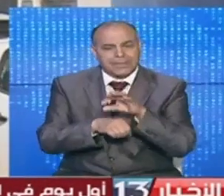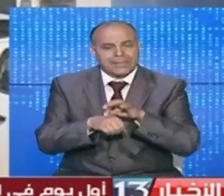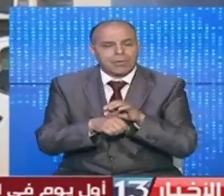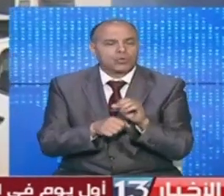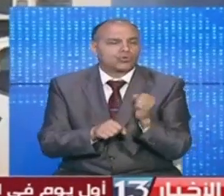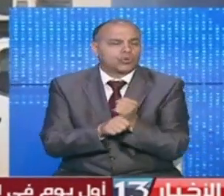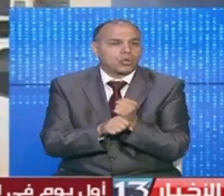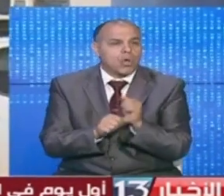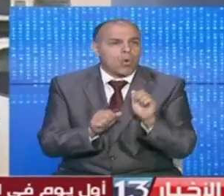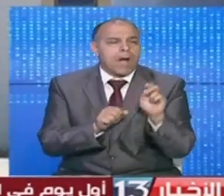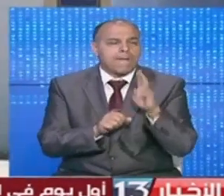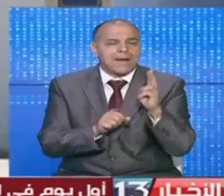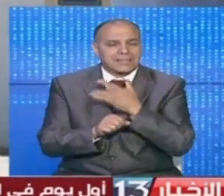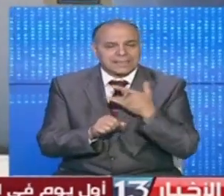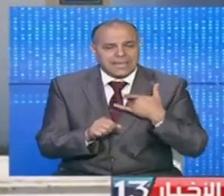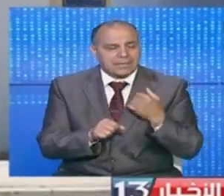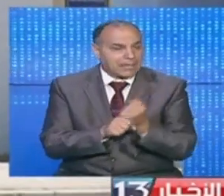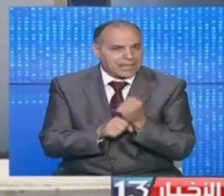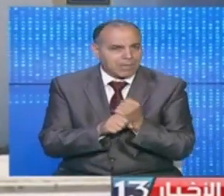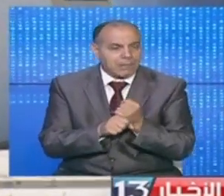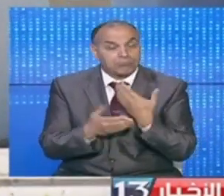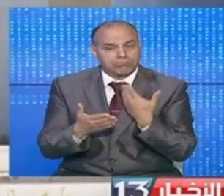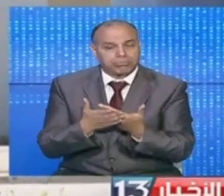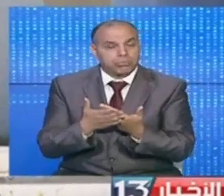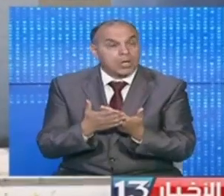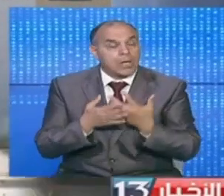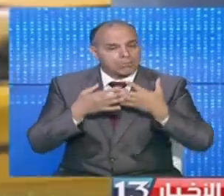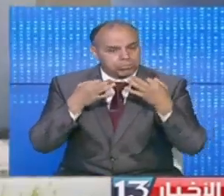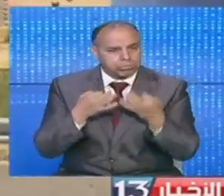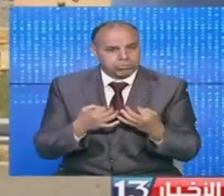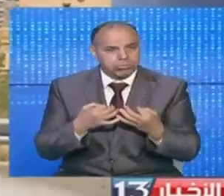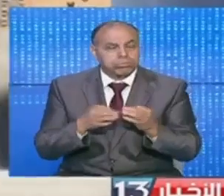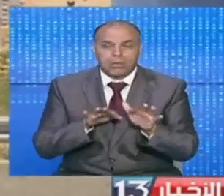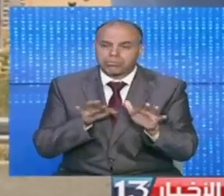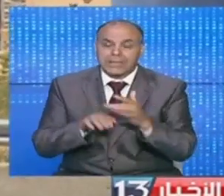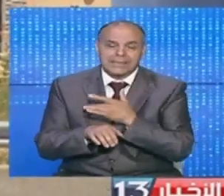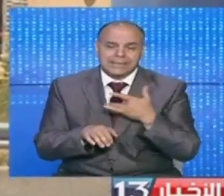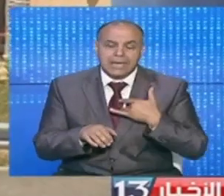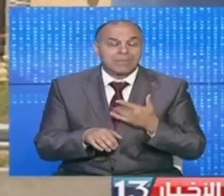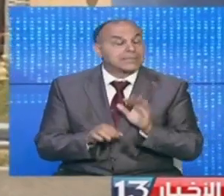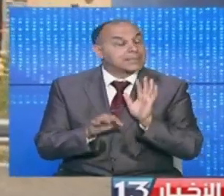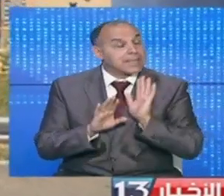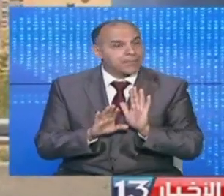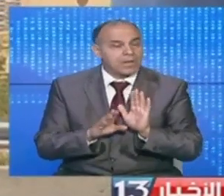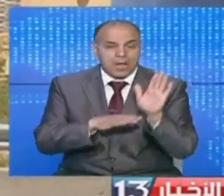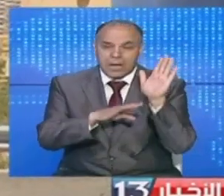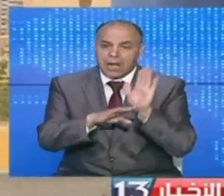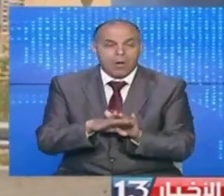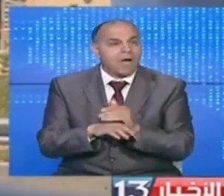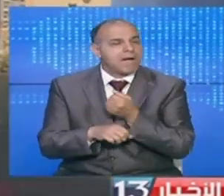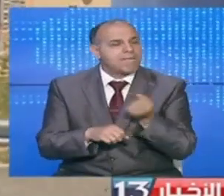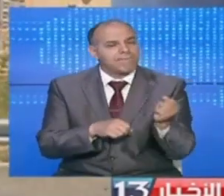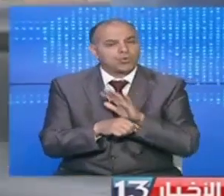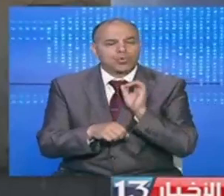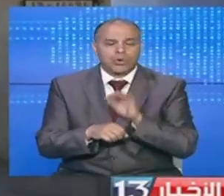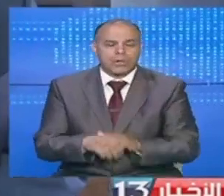الشغل ومعهد الصحة للسلامة المهنية أدلة تضبط مختلف تدابير السلامة الصحية للوقاية من فيروس